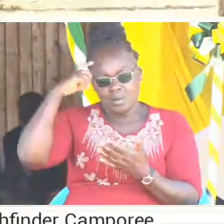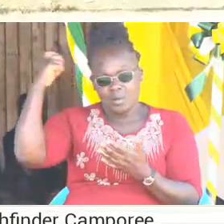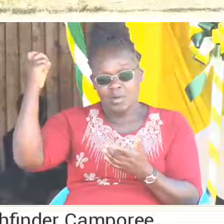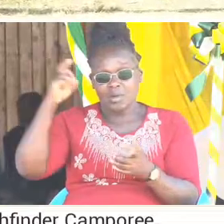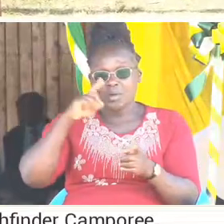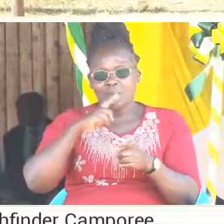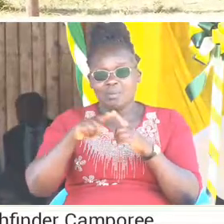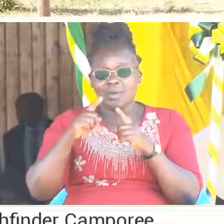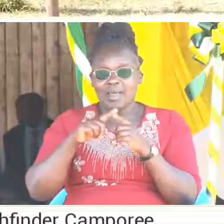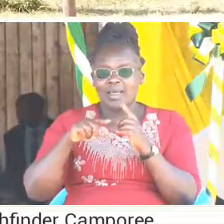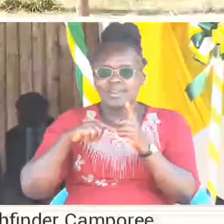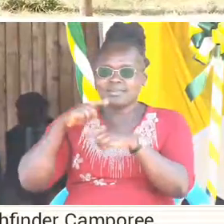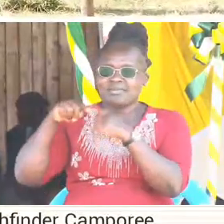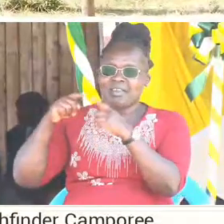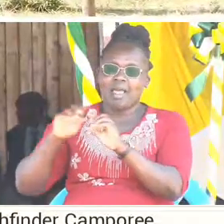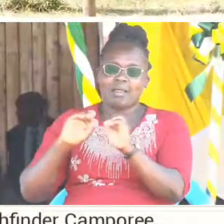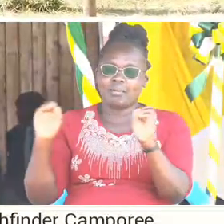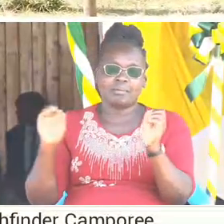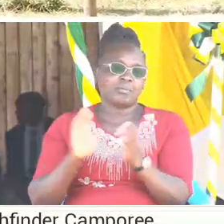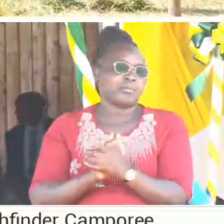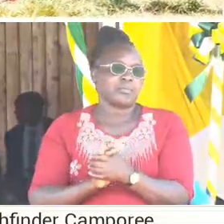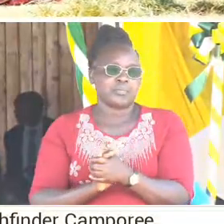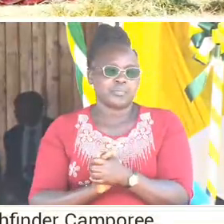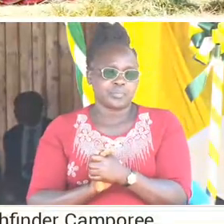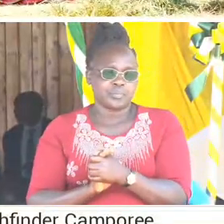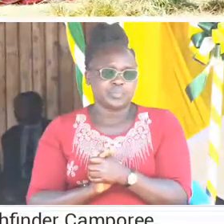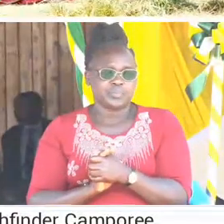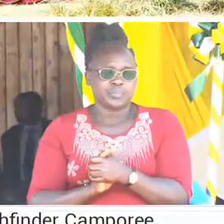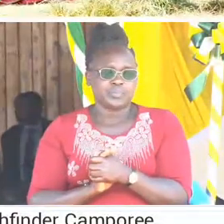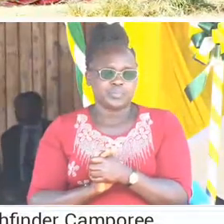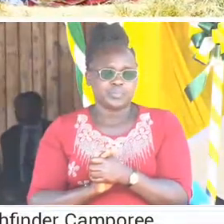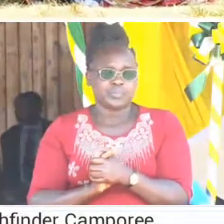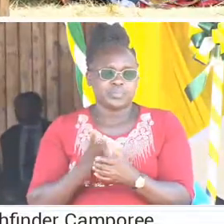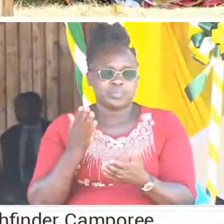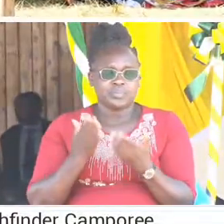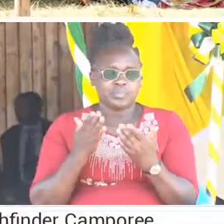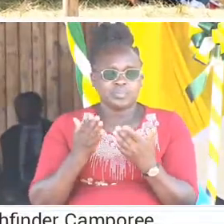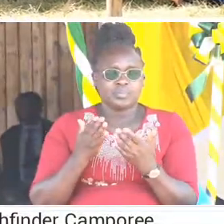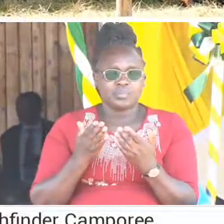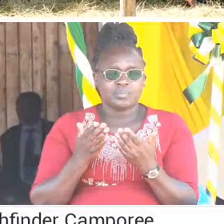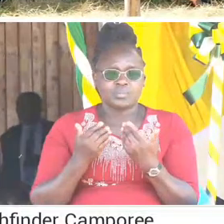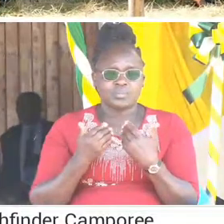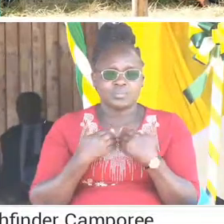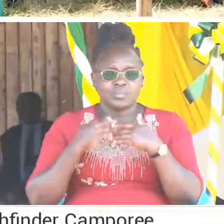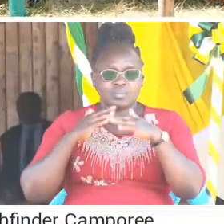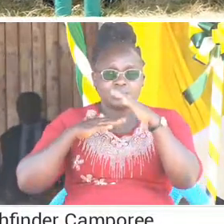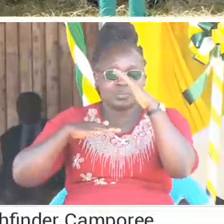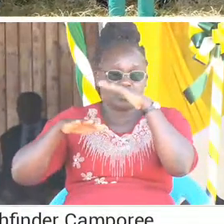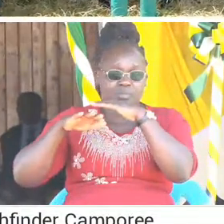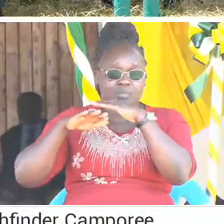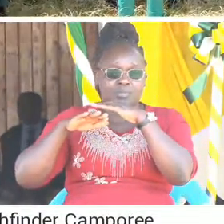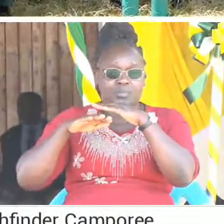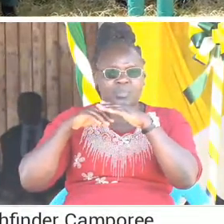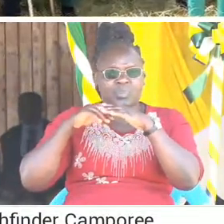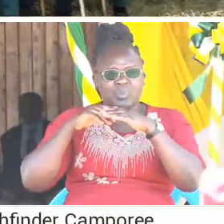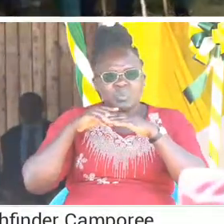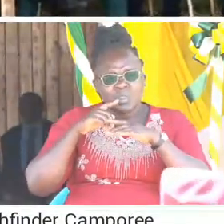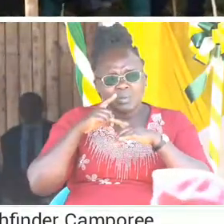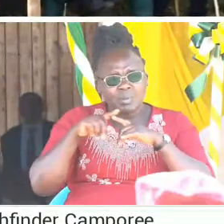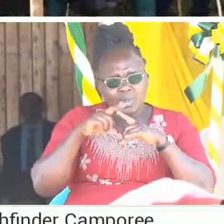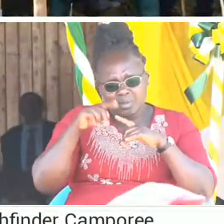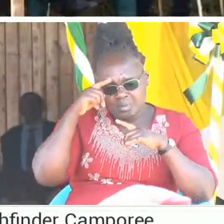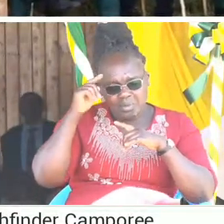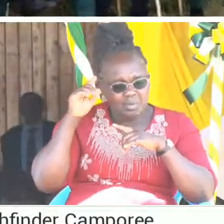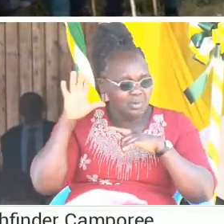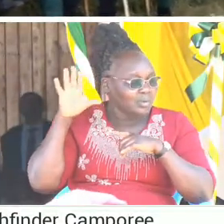Na hata ukidhani umefika, pengine there was a rank ulitakiwa ufike lakini umejizuia kwa kutosikia sauti ya Bwana.